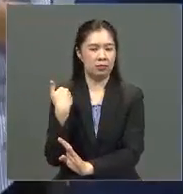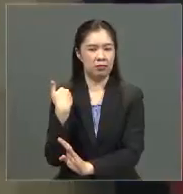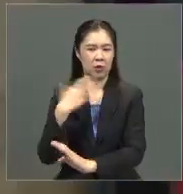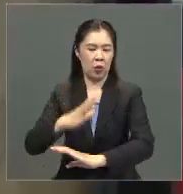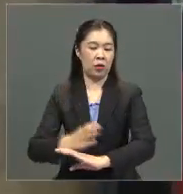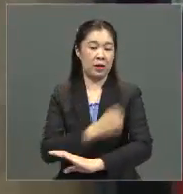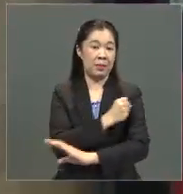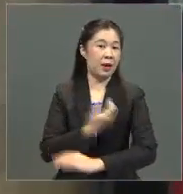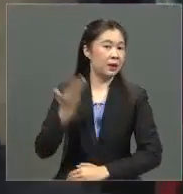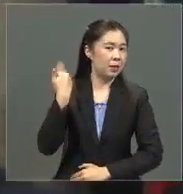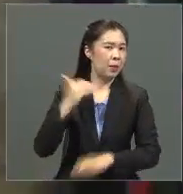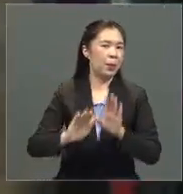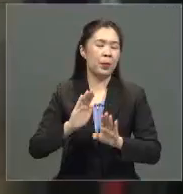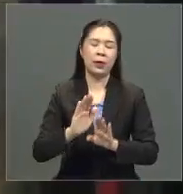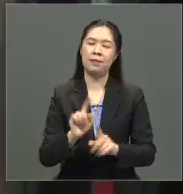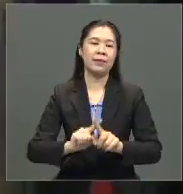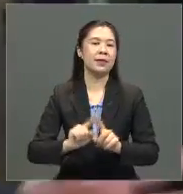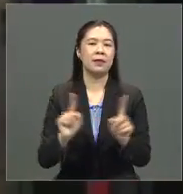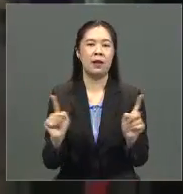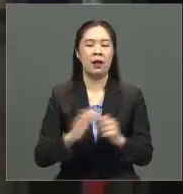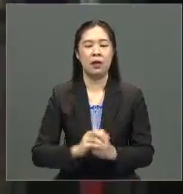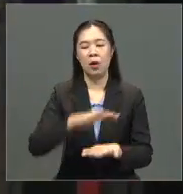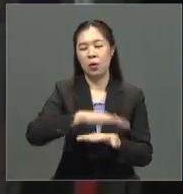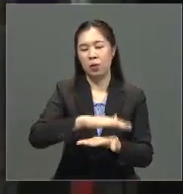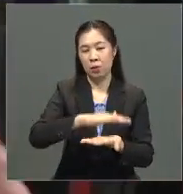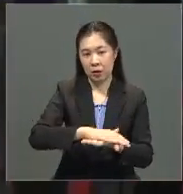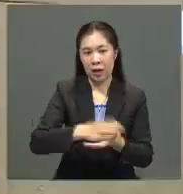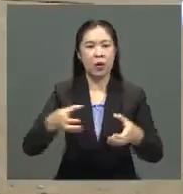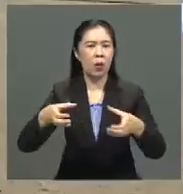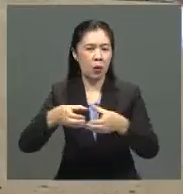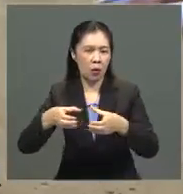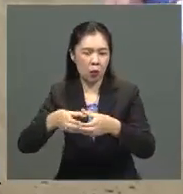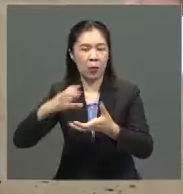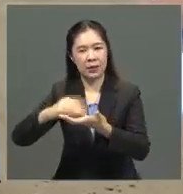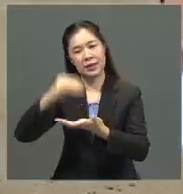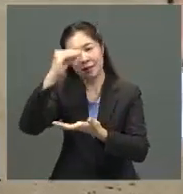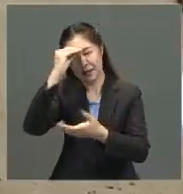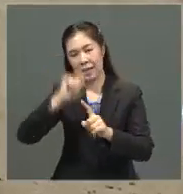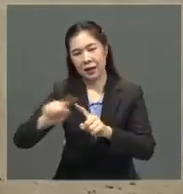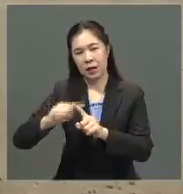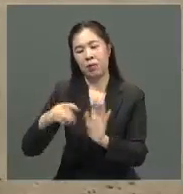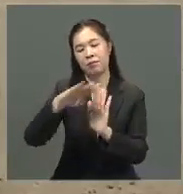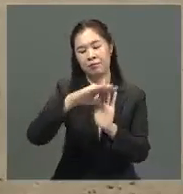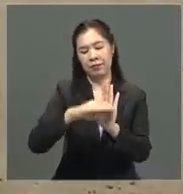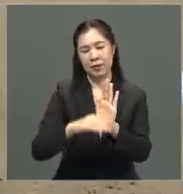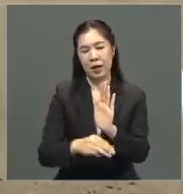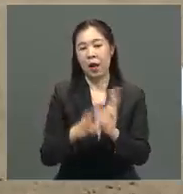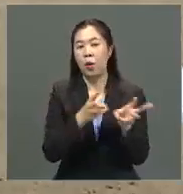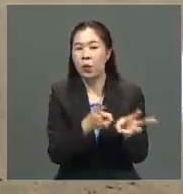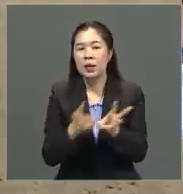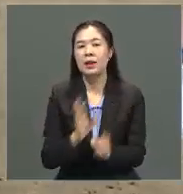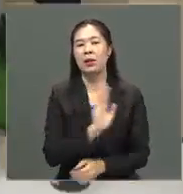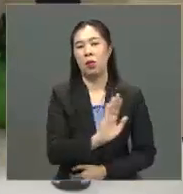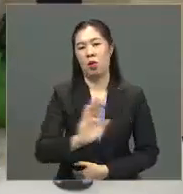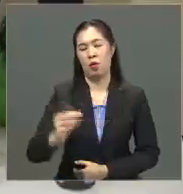ความเคลื่อนไหวทางการเมืองที่ผ่านมาแต่ละกลุ่มแต่ละโรงเรียนแต่ละสถานศึกษากับคือเขามีแนวทางการดำเนินการที่แตกต่างกันไปใช่